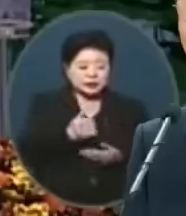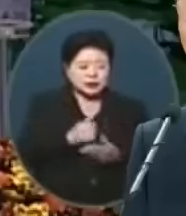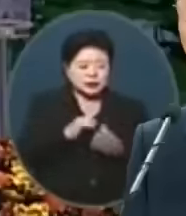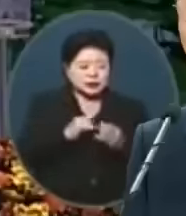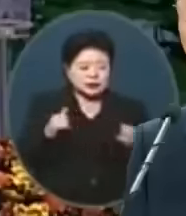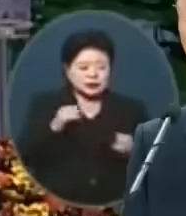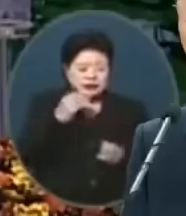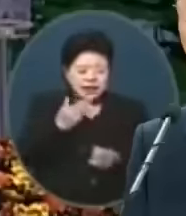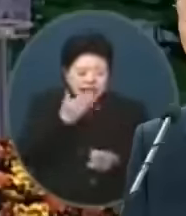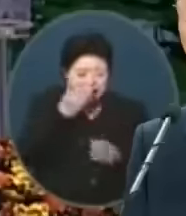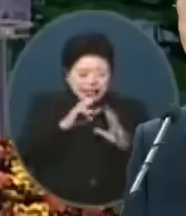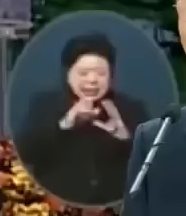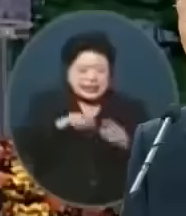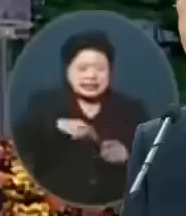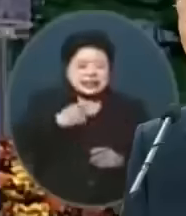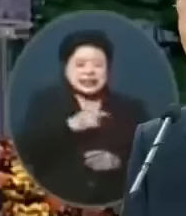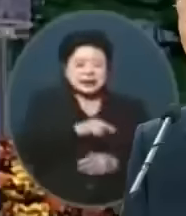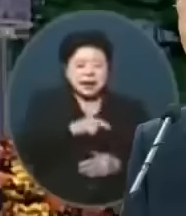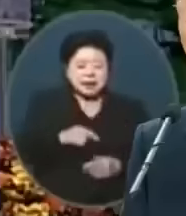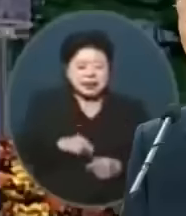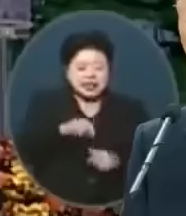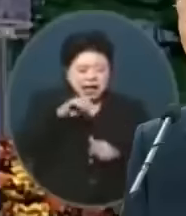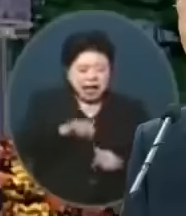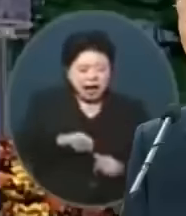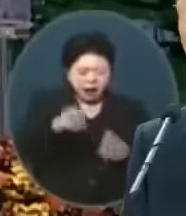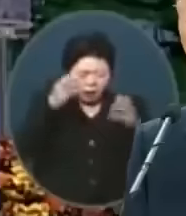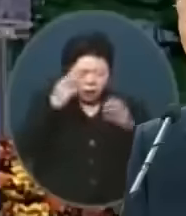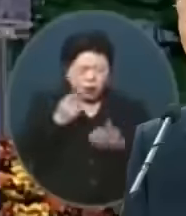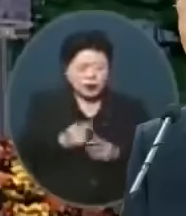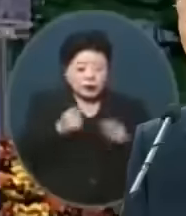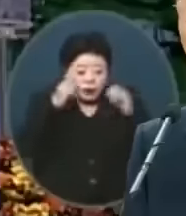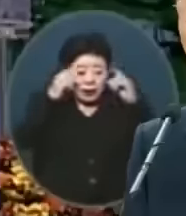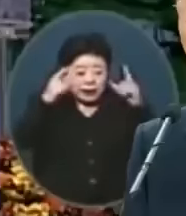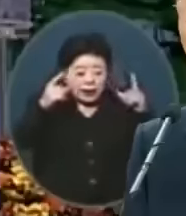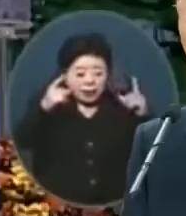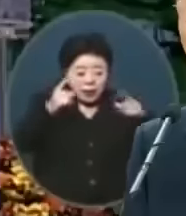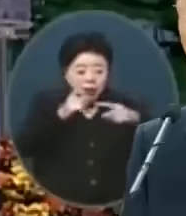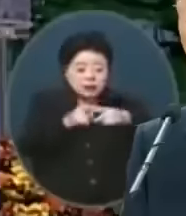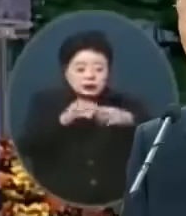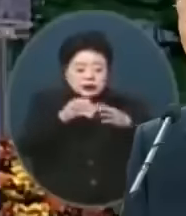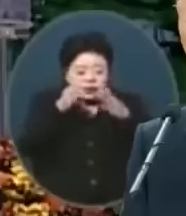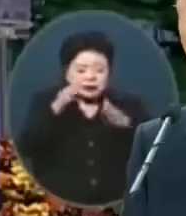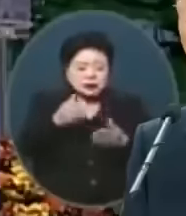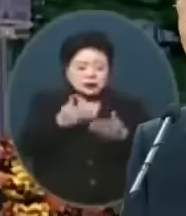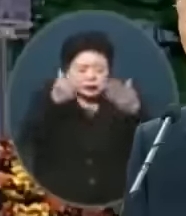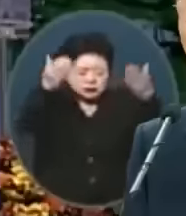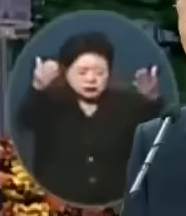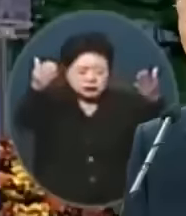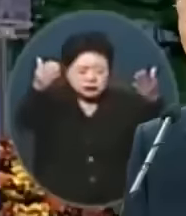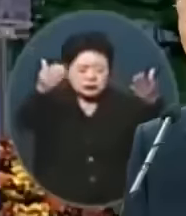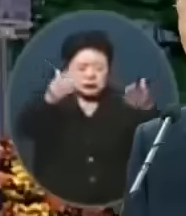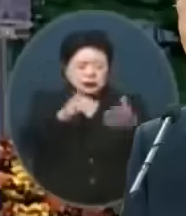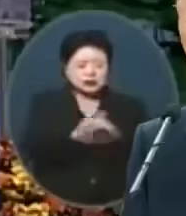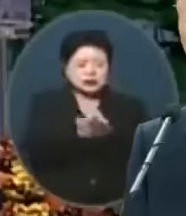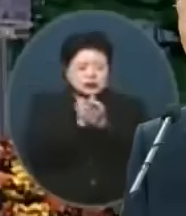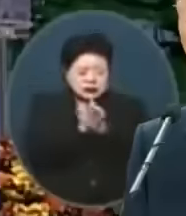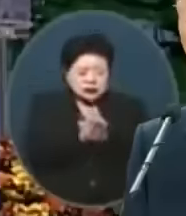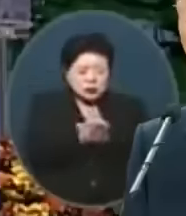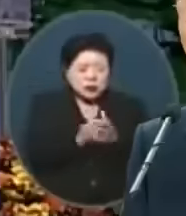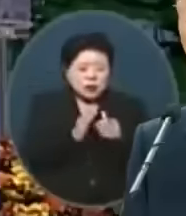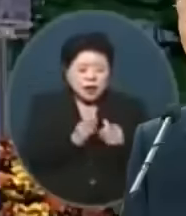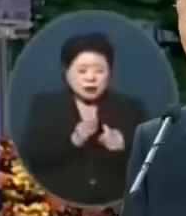이스라엘이 각각 자기의 마음의 재앙과 고통을 깨닫고 이 성전을 향하여 손을 펴고 무슨 기도나